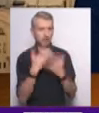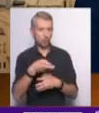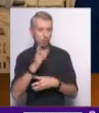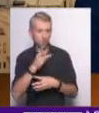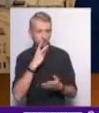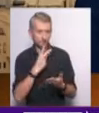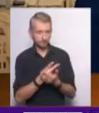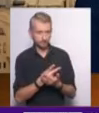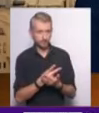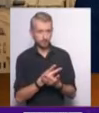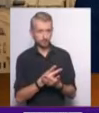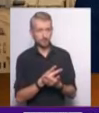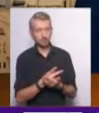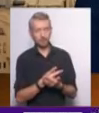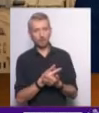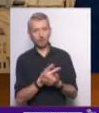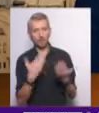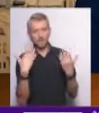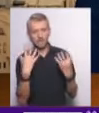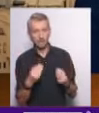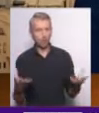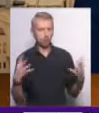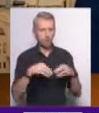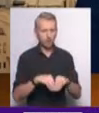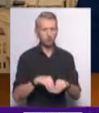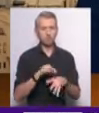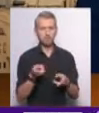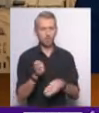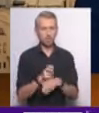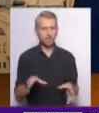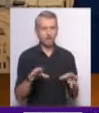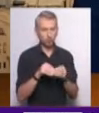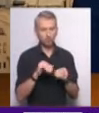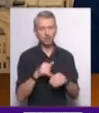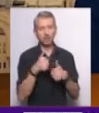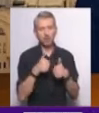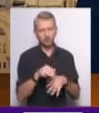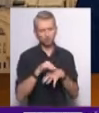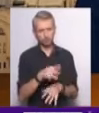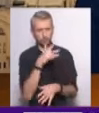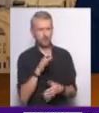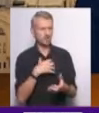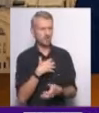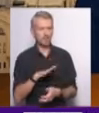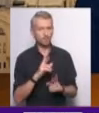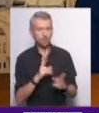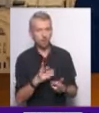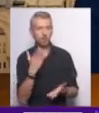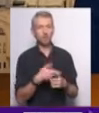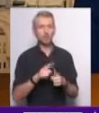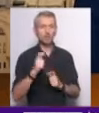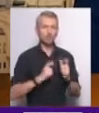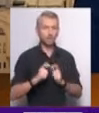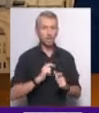що об'єднуватися, приходити разом і гарно проводити дозвілля. І неважливо як. Якщо це, наприклад, студенти чи діти, то